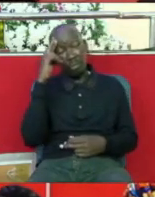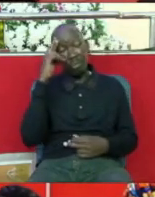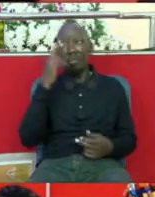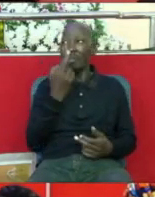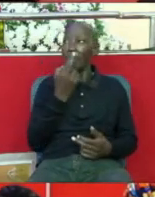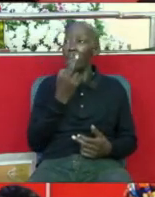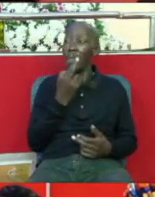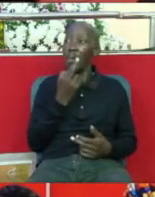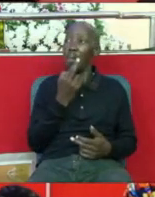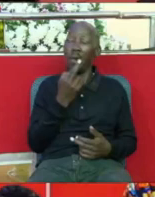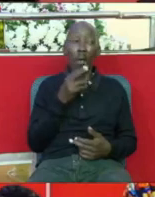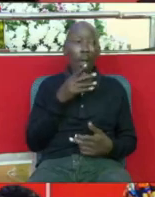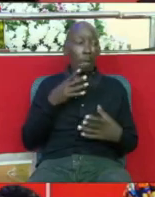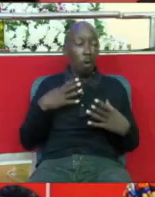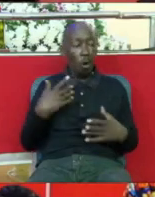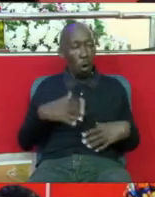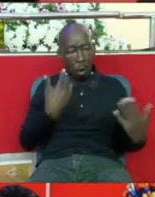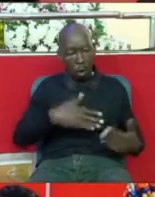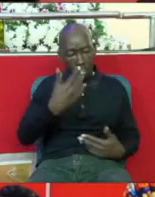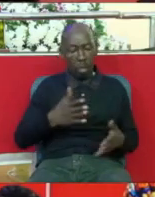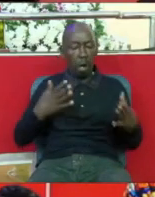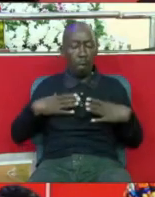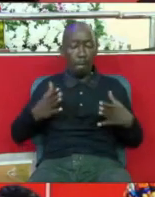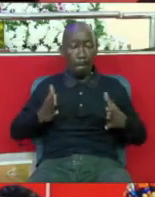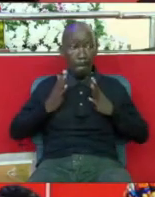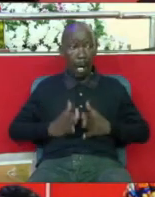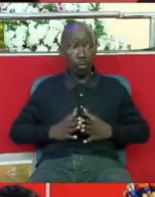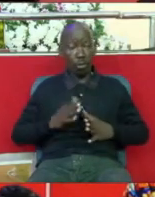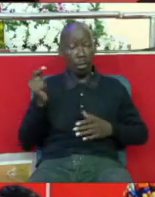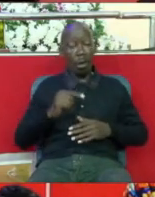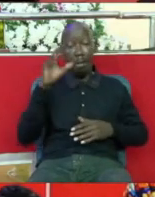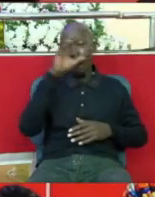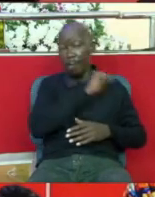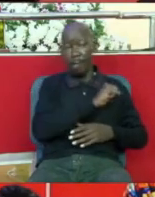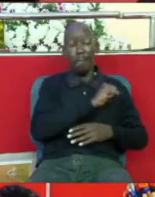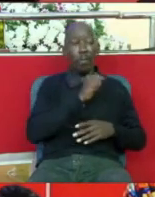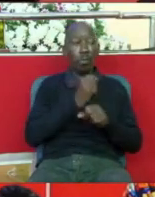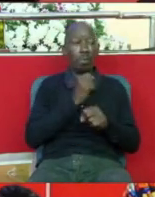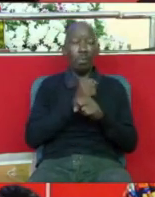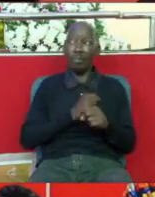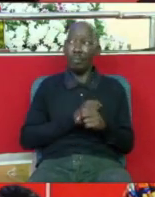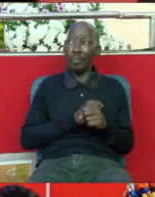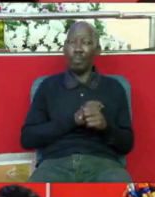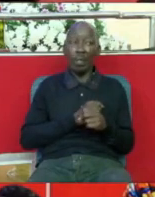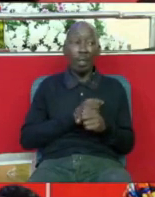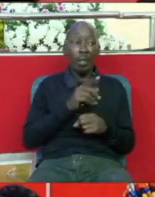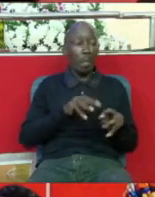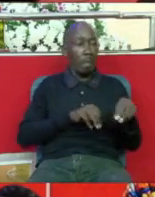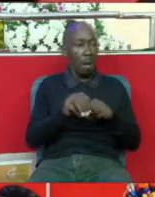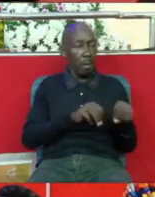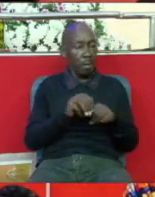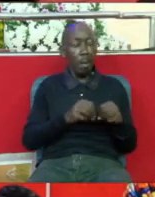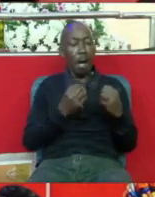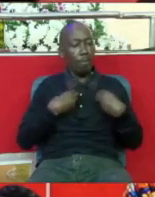kwa sababu moja ama nyingine. So there's always a person who never shows up. Na hivyo basi kila siku palikuwa na mtu ambaye hangekuja. And so the managers, because